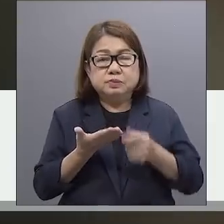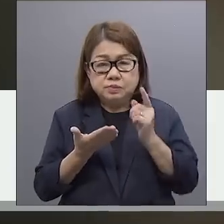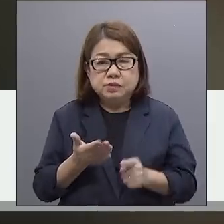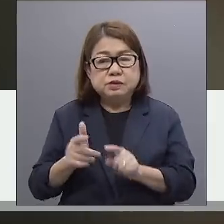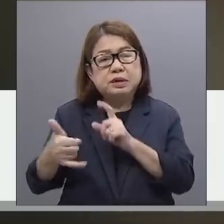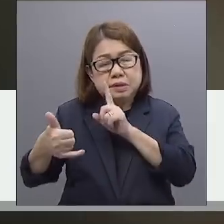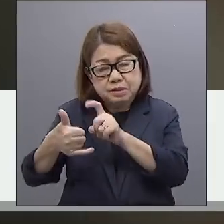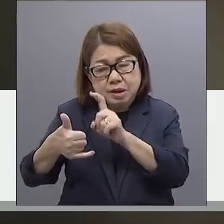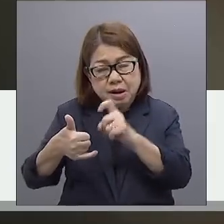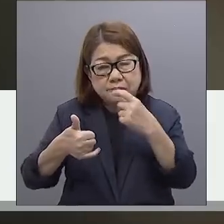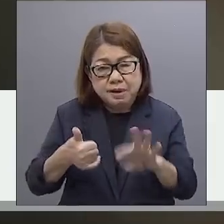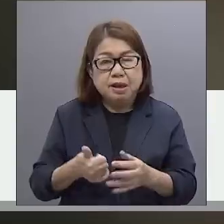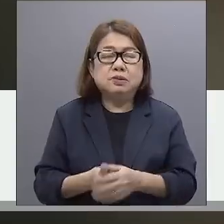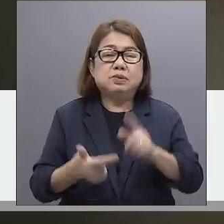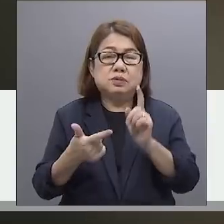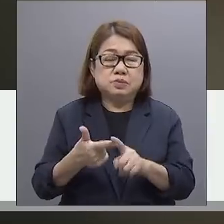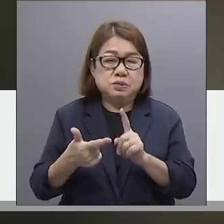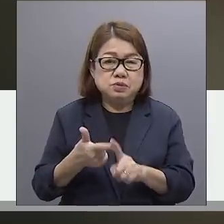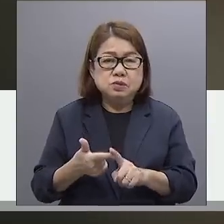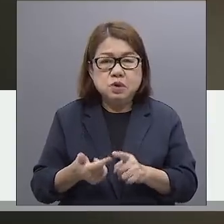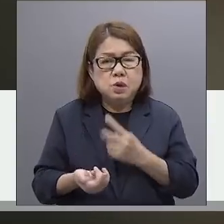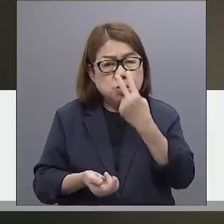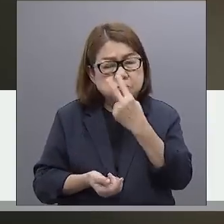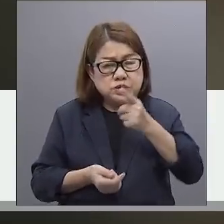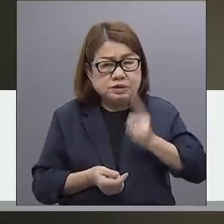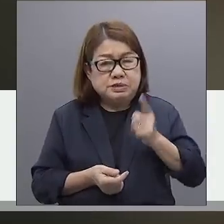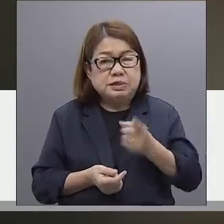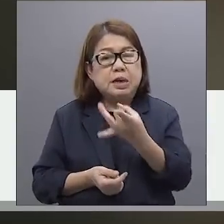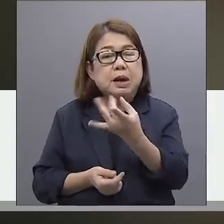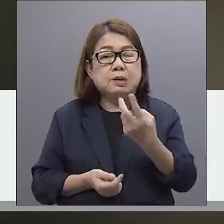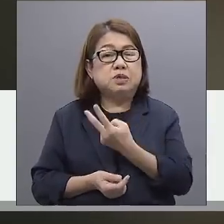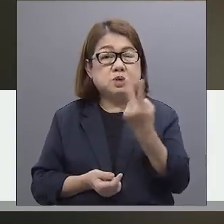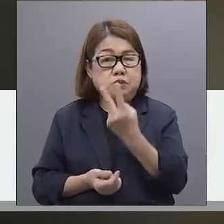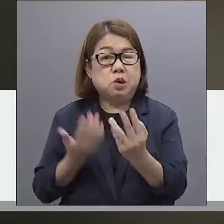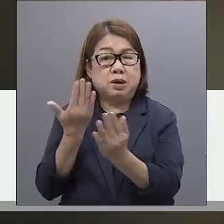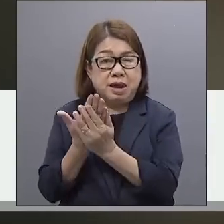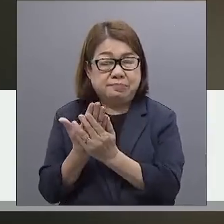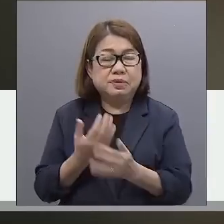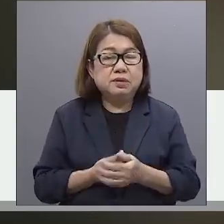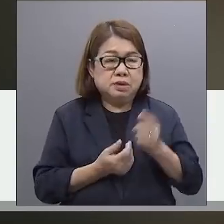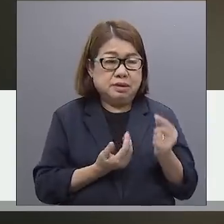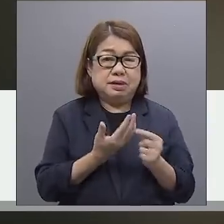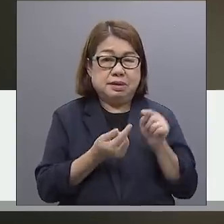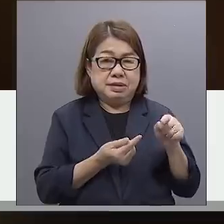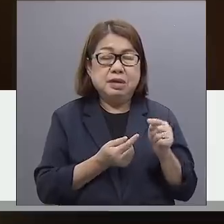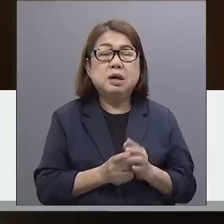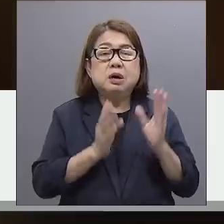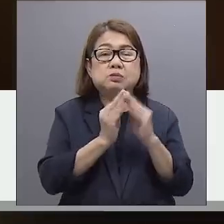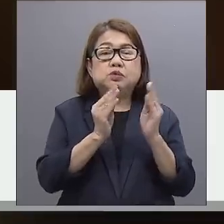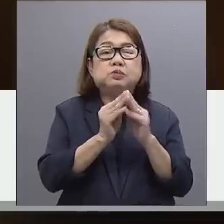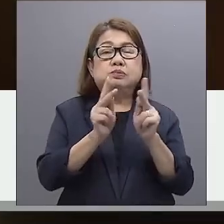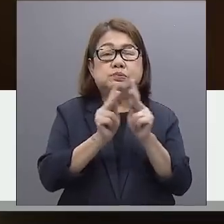การตรวจสอบไต่สวนและแสวงหาข้อเท็จจริงฉบับหนึ่งอีกฉบับคือรายงานเกี่ยวกับการประชุมของคณะกรรมการ